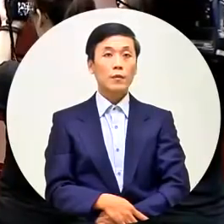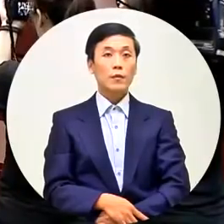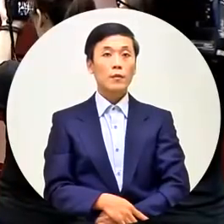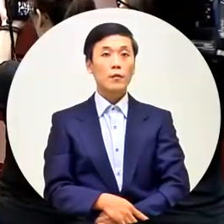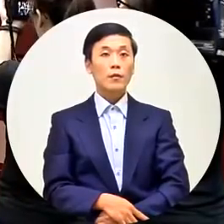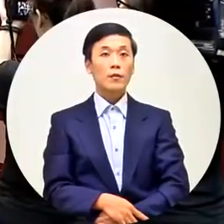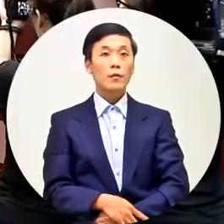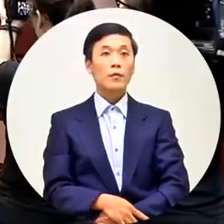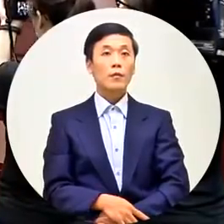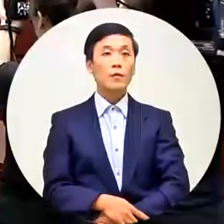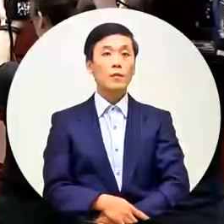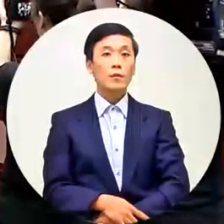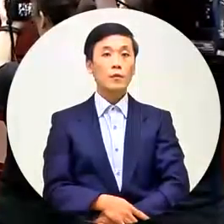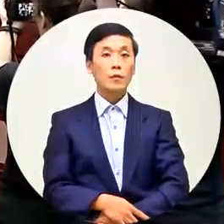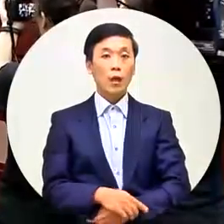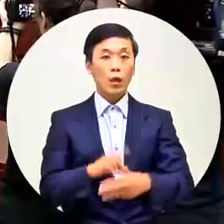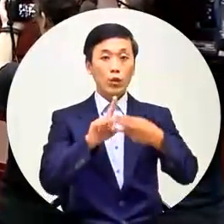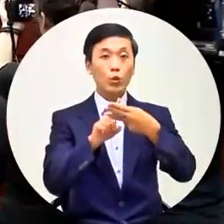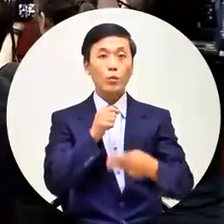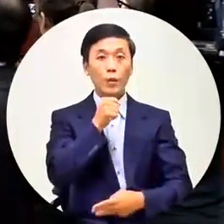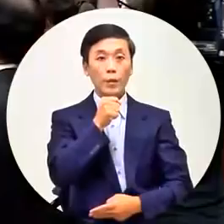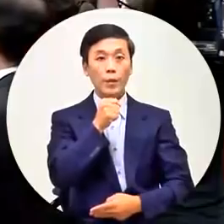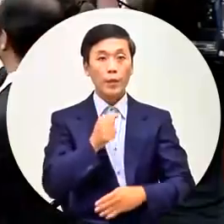主持人就位。